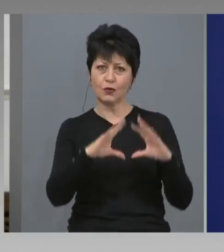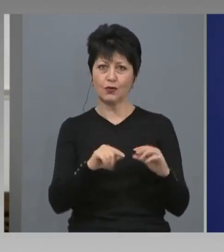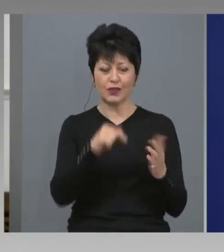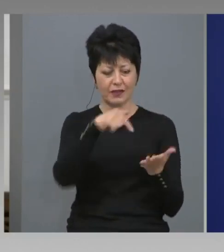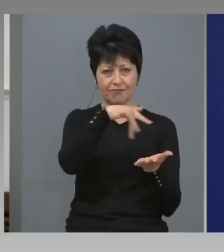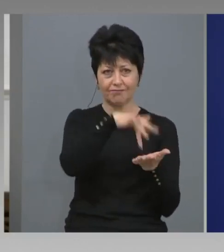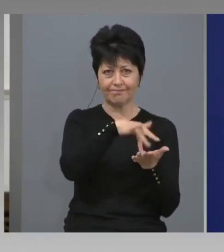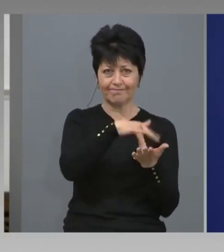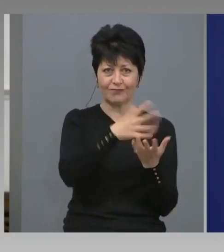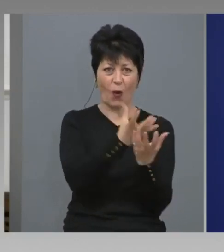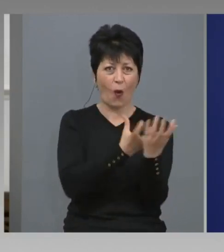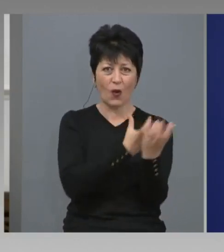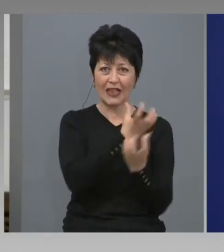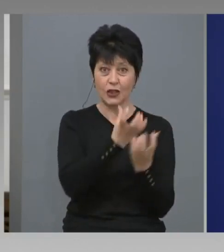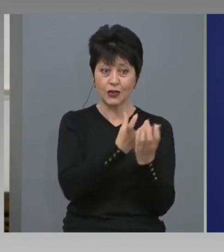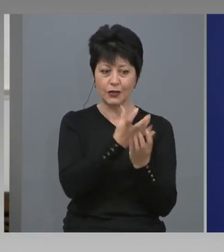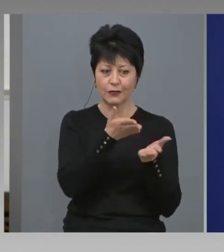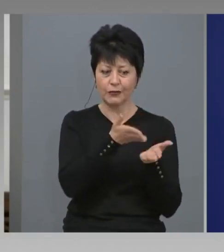Да.